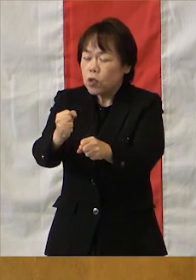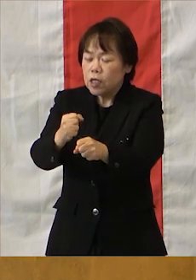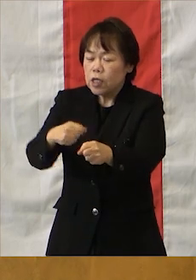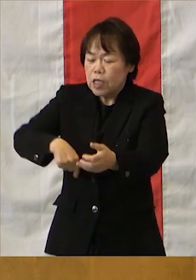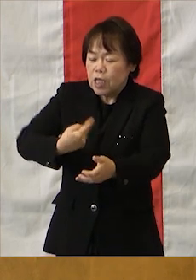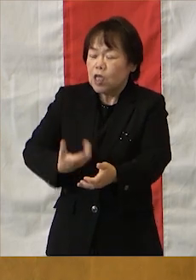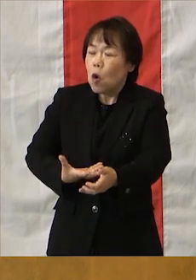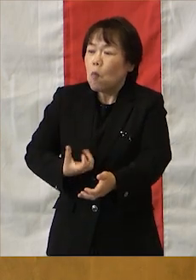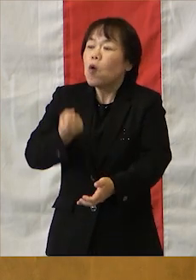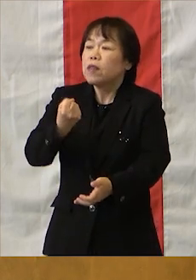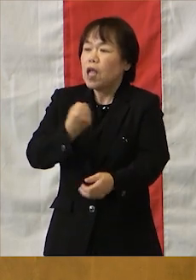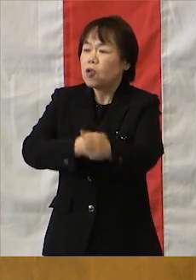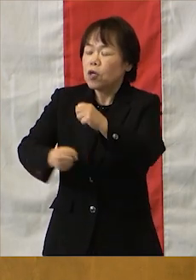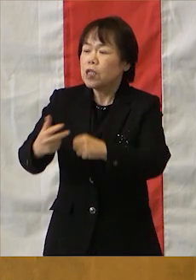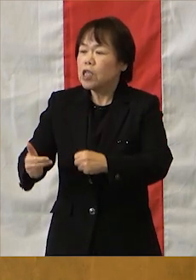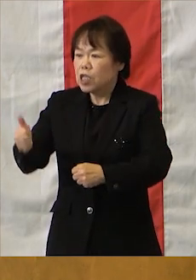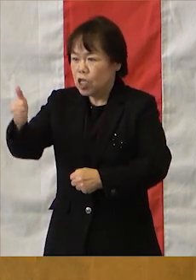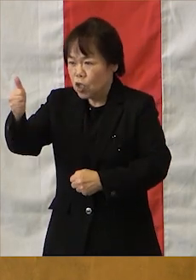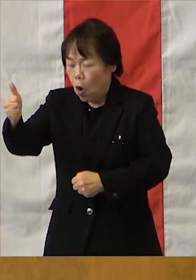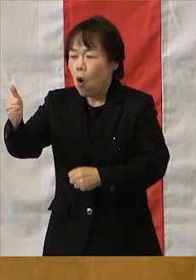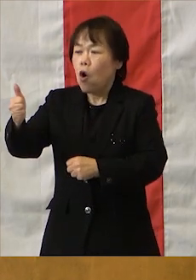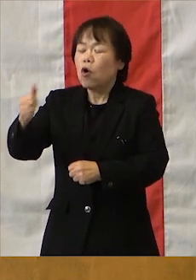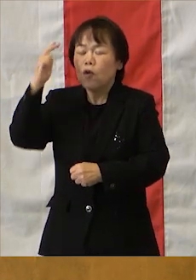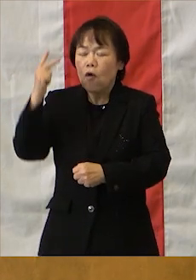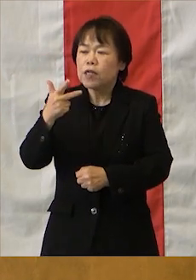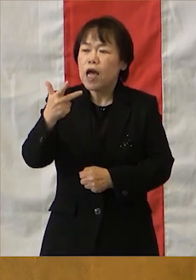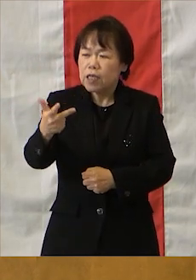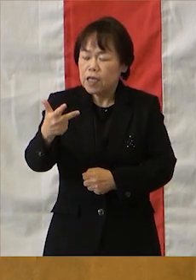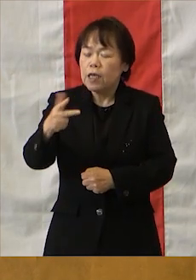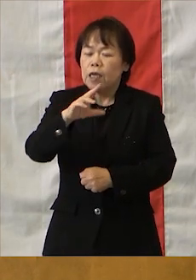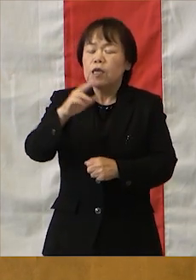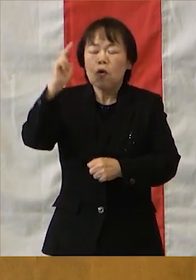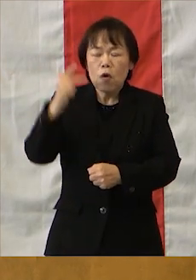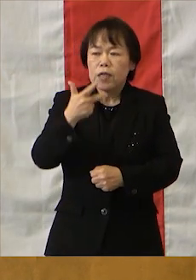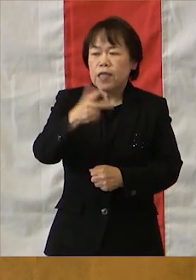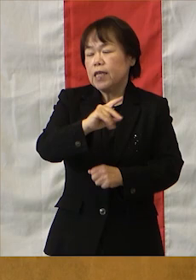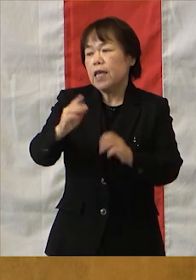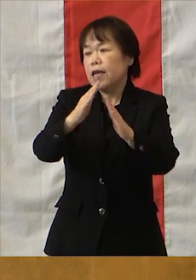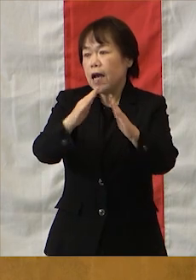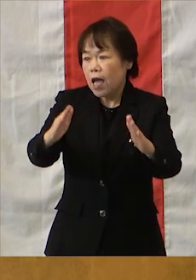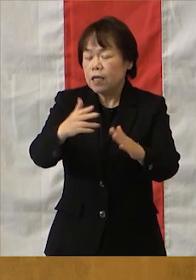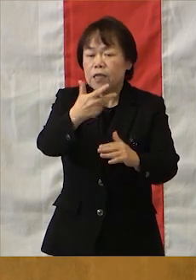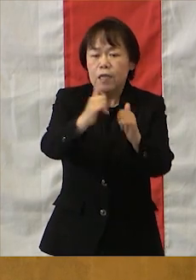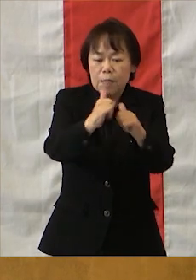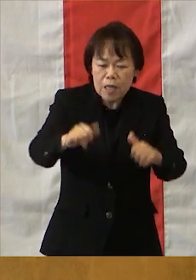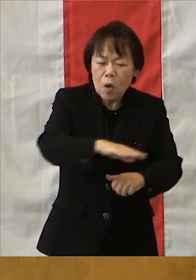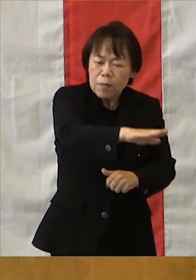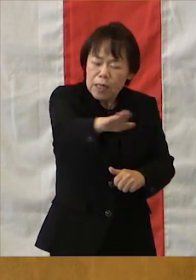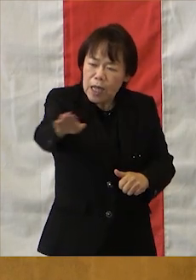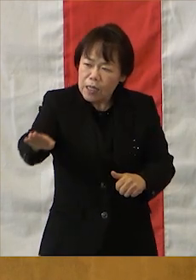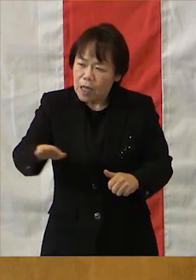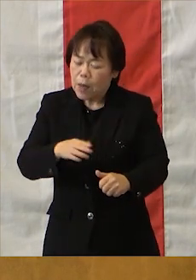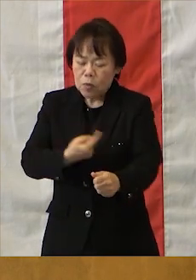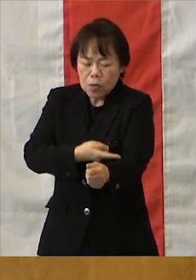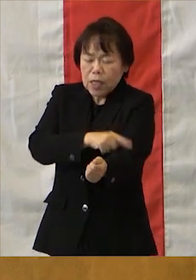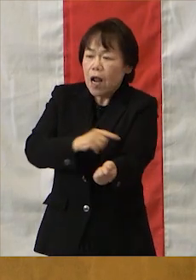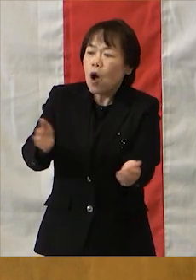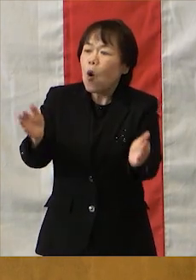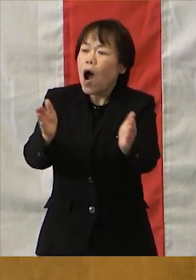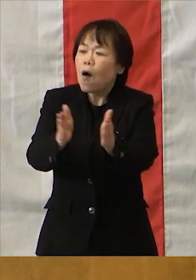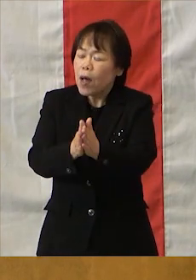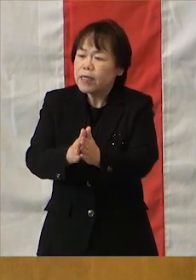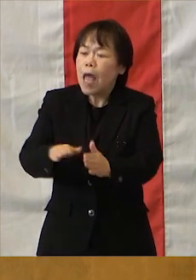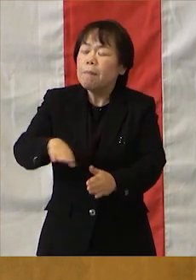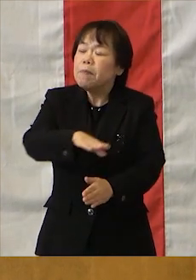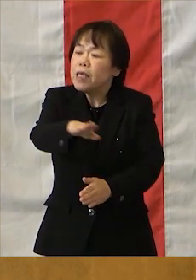て取り組んでいる市長横須賀市横須賀市議会そして市民の皆様と一眼となりみんな